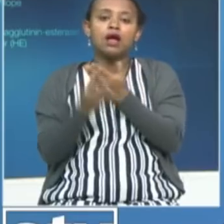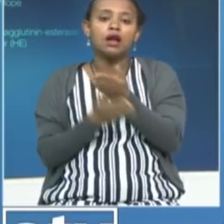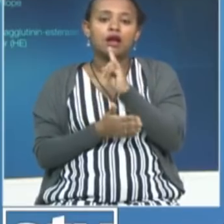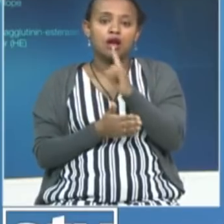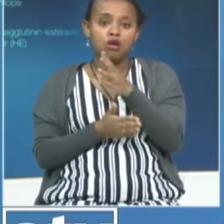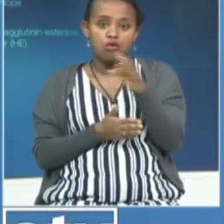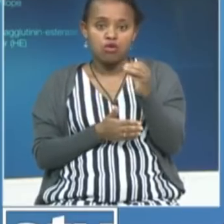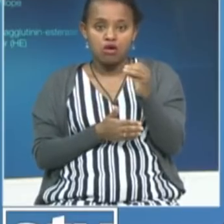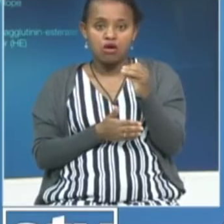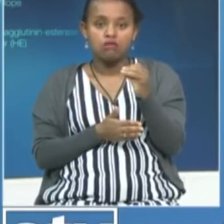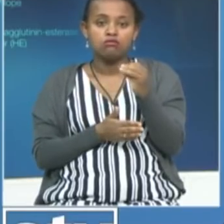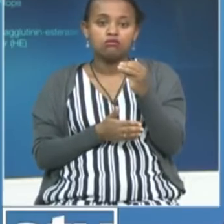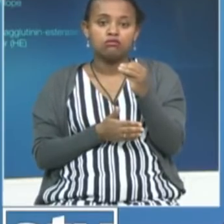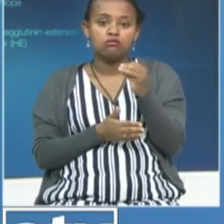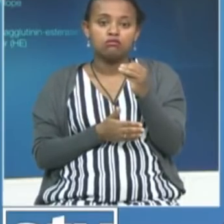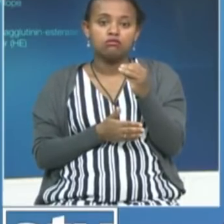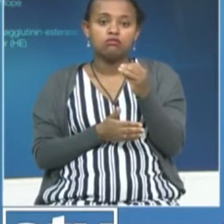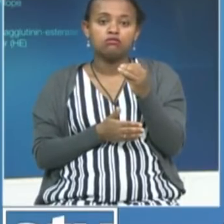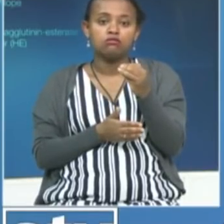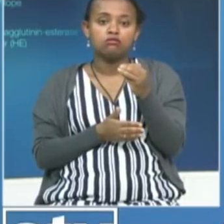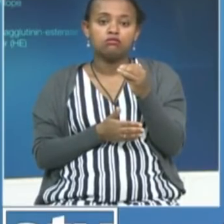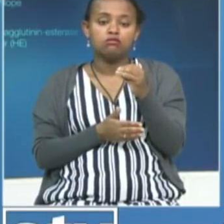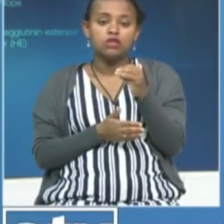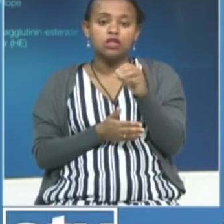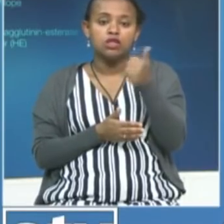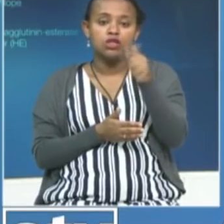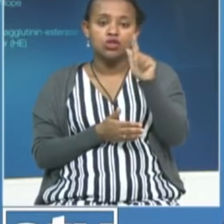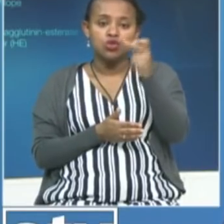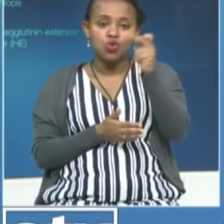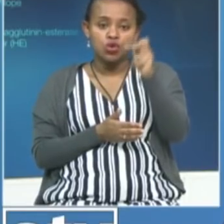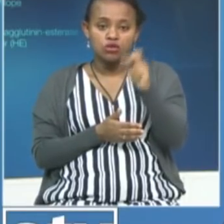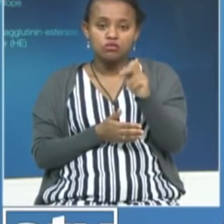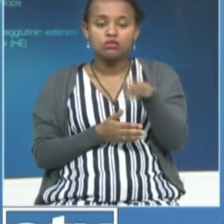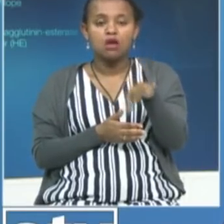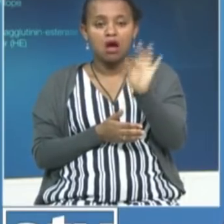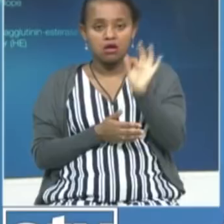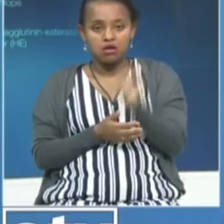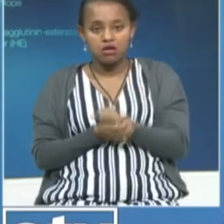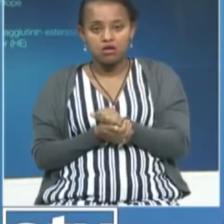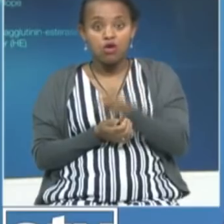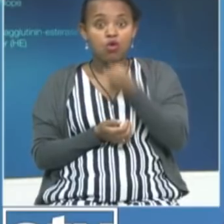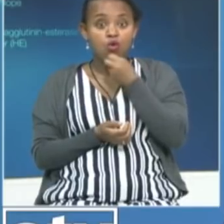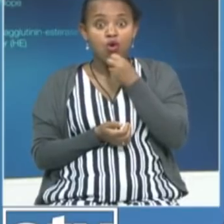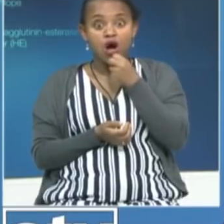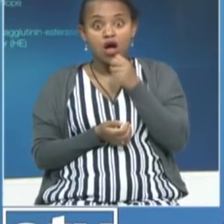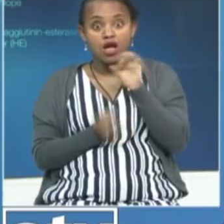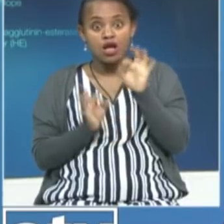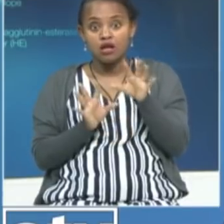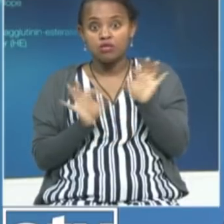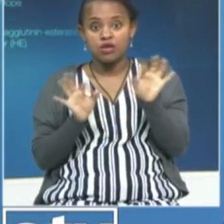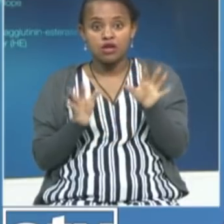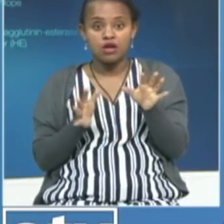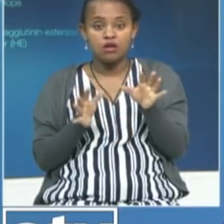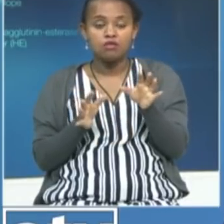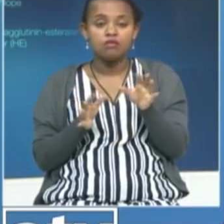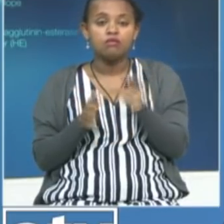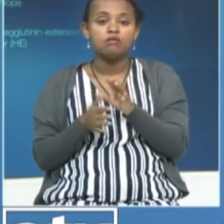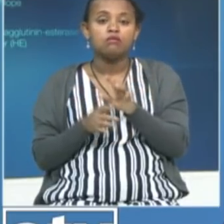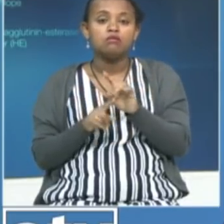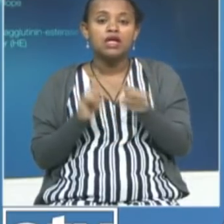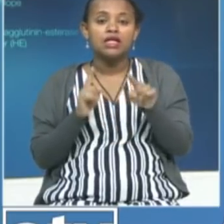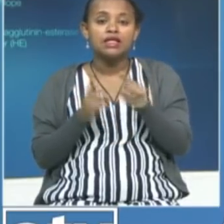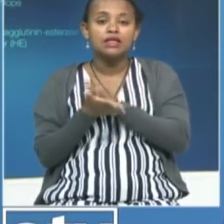ነው እና እንዲወድም እንደዛው የምናገኝ ከሆነ ሳሙና ከሌለ ውሃ ግን ያው ውሃ ያለበት ሄደንም መታጠብ። በእርግጥ